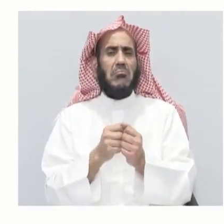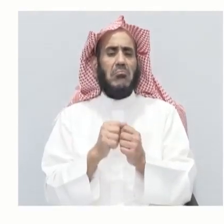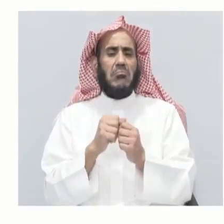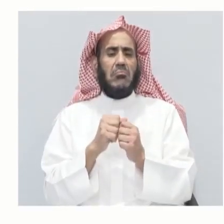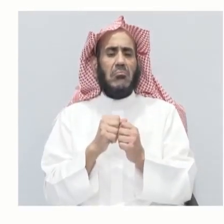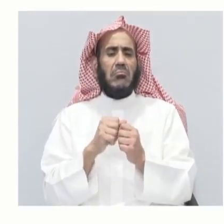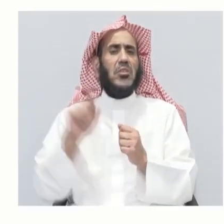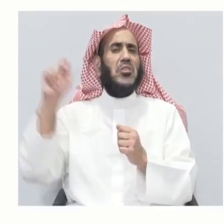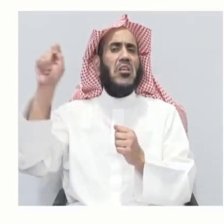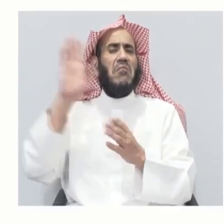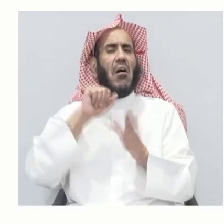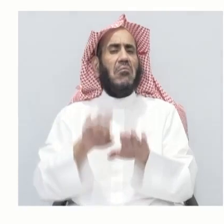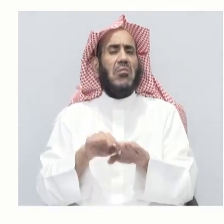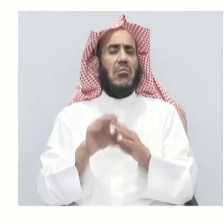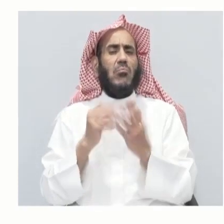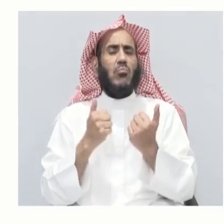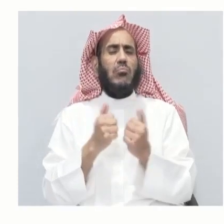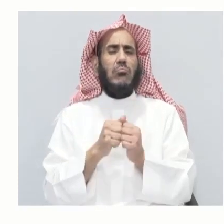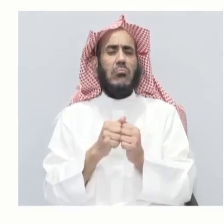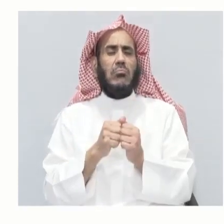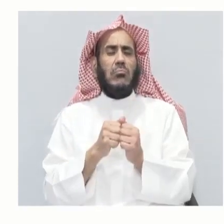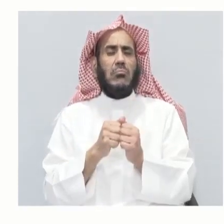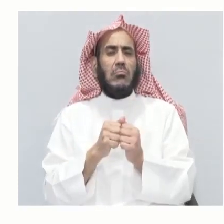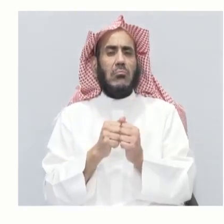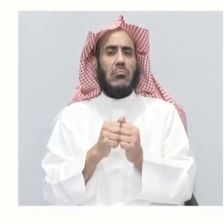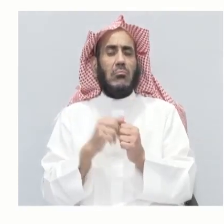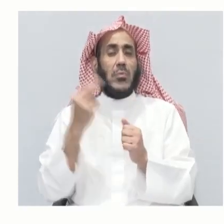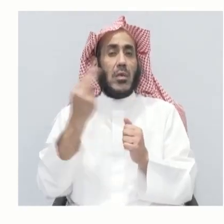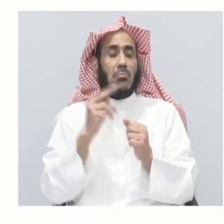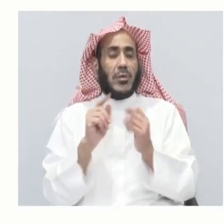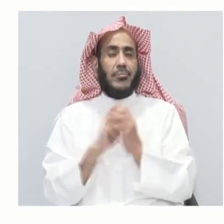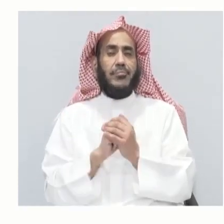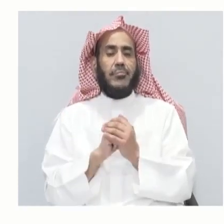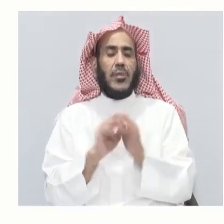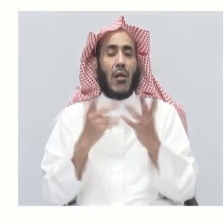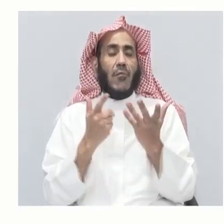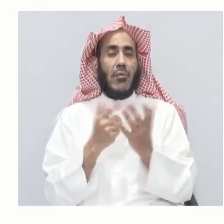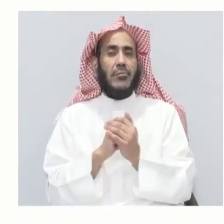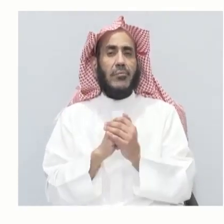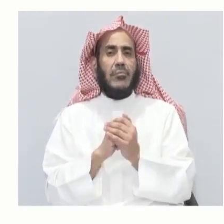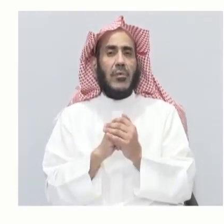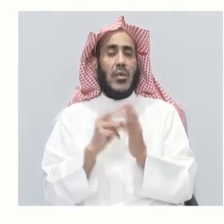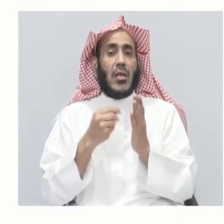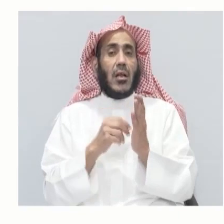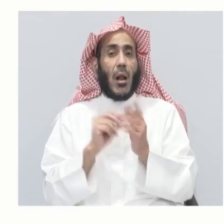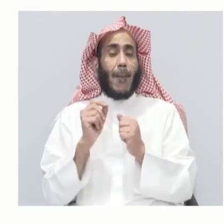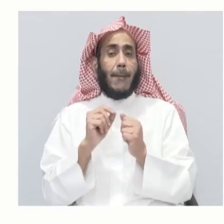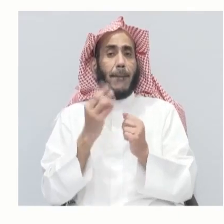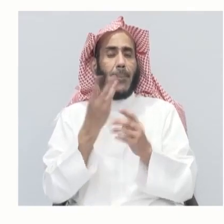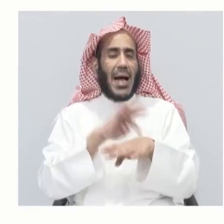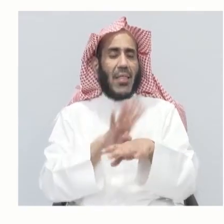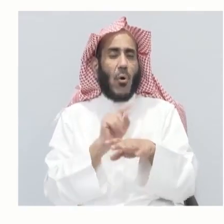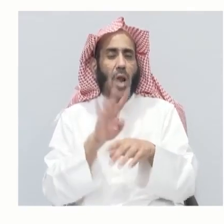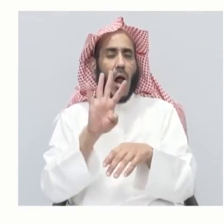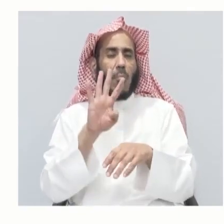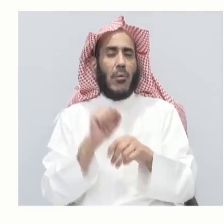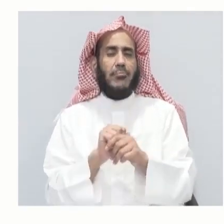فقط التي في هذه الحاله ستوجد من من الرسمه مباشره كيف هو اعطاك عند الاربع ثواني اذا تذهب عند